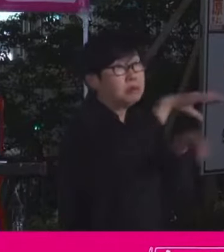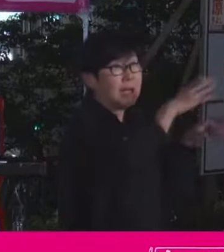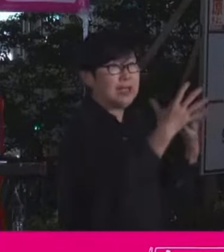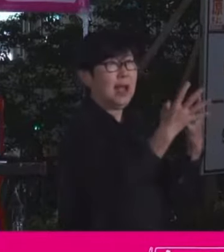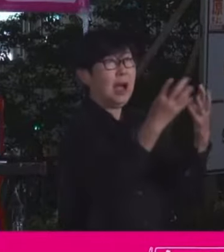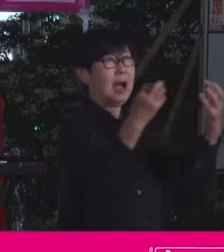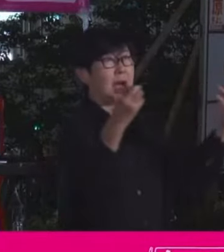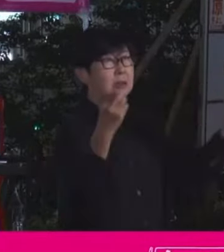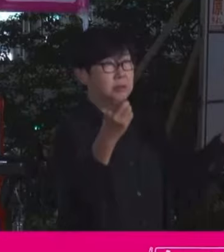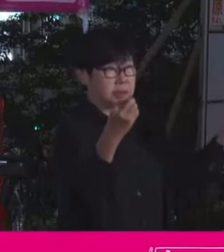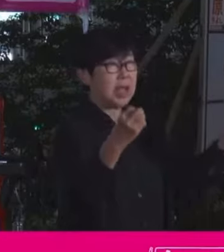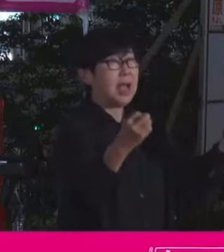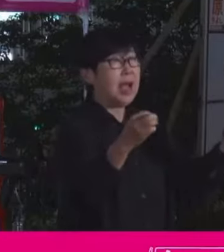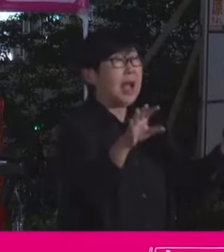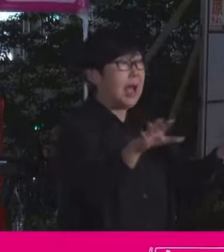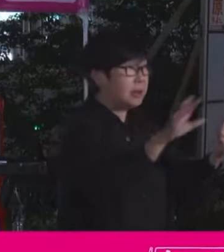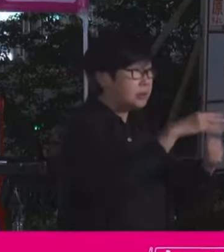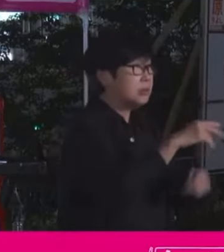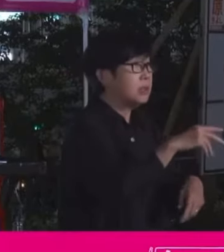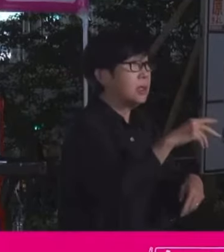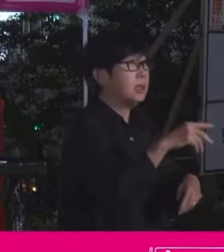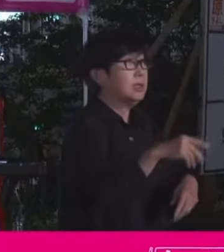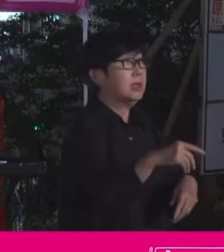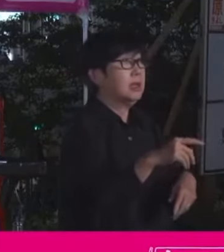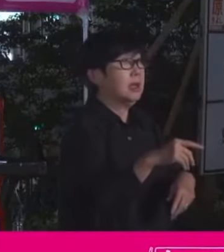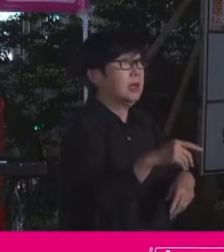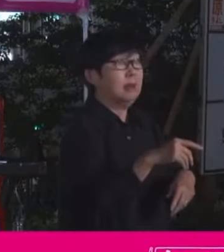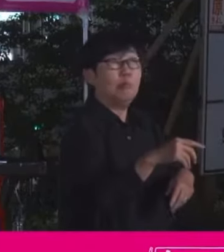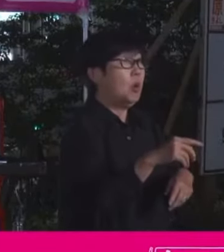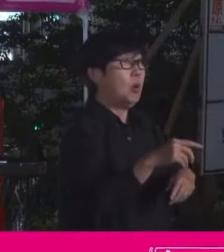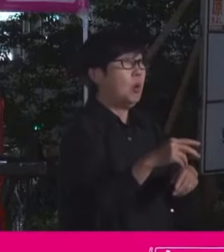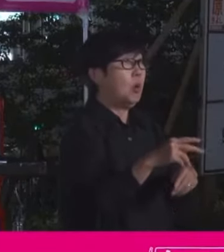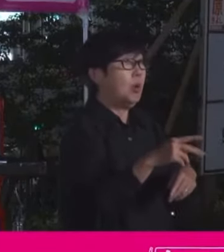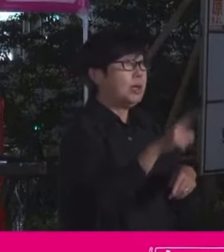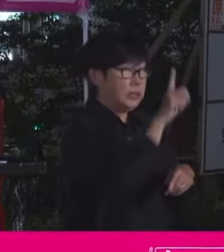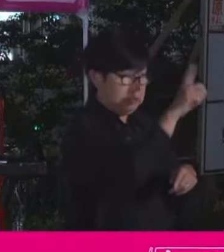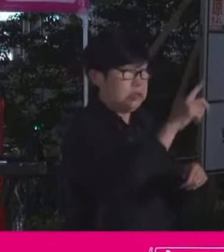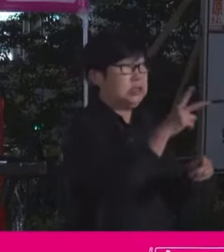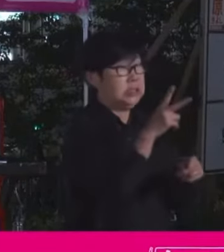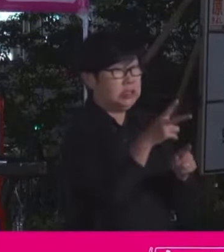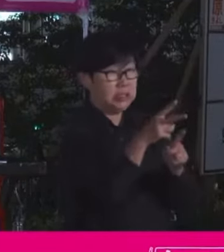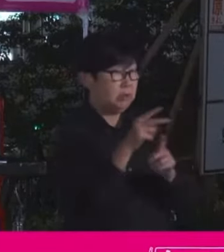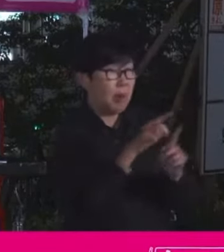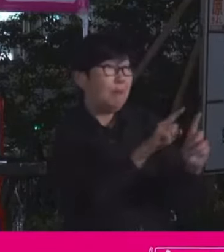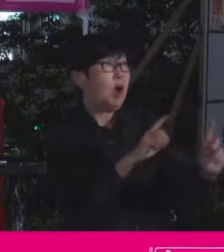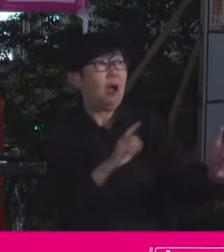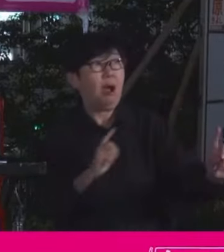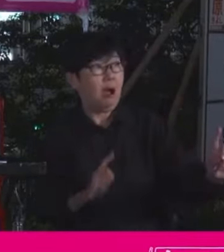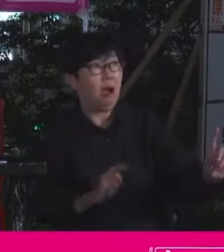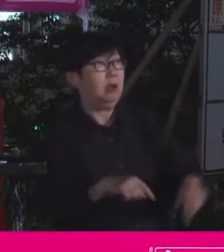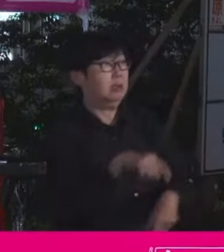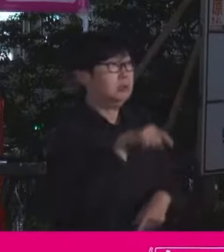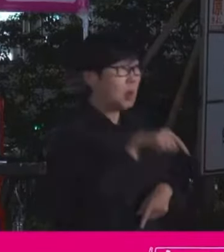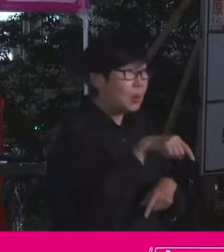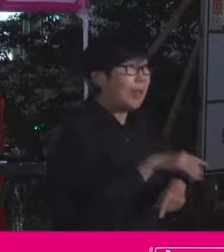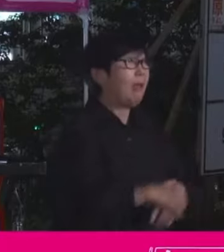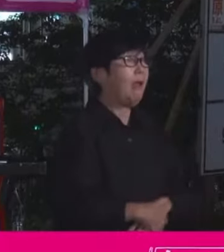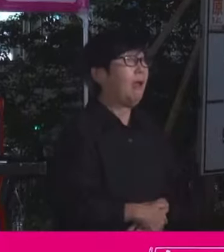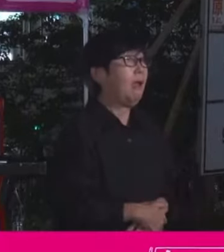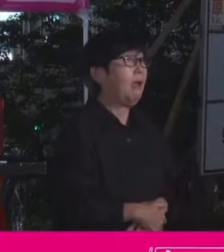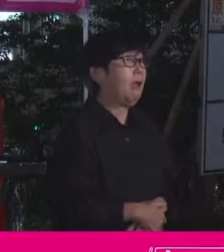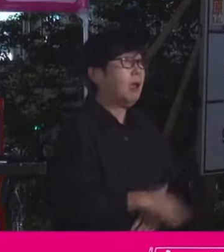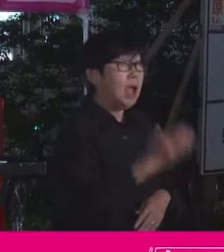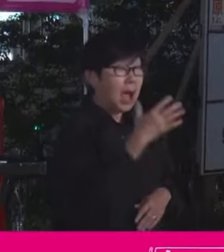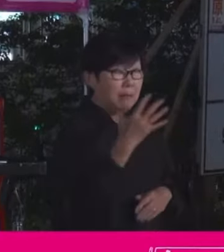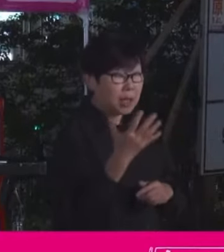。2位の追従も許さないです ね。そこでアメリカ